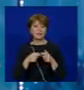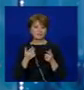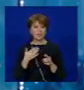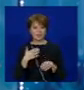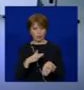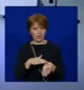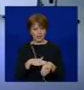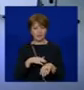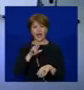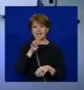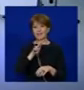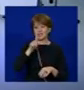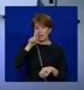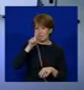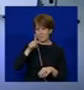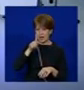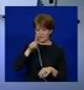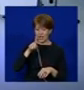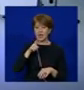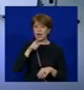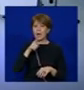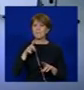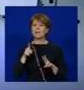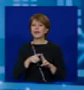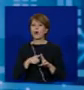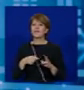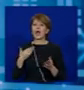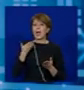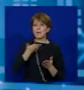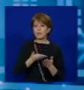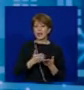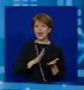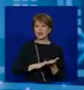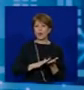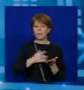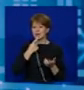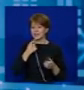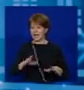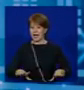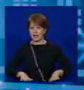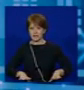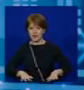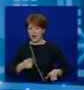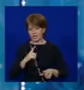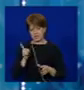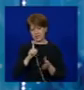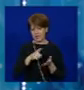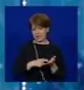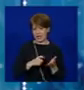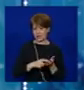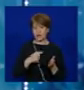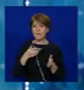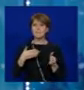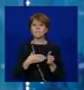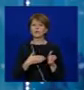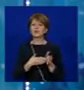господин Кирил Петков, е подал документа си за гражданство и мотива там, не се заяждам с вас, мотива там е